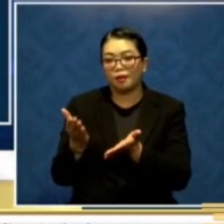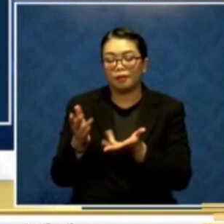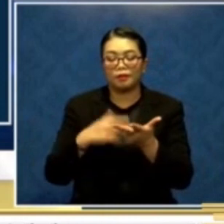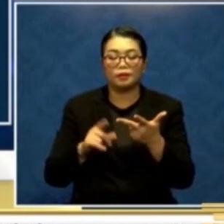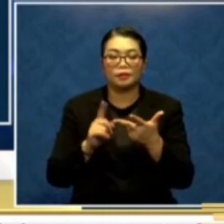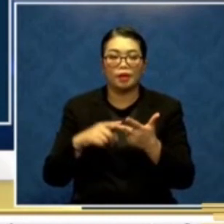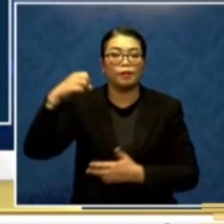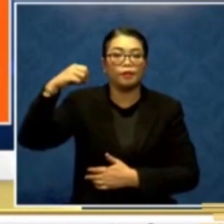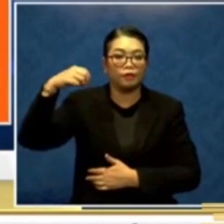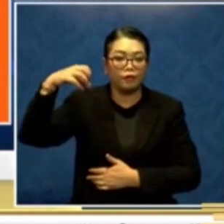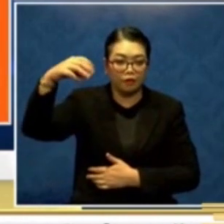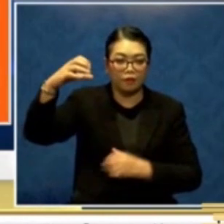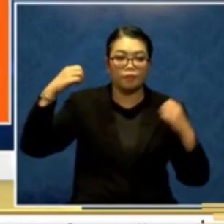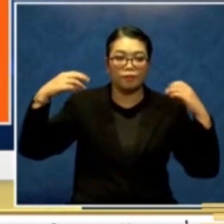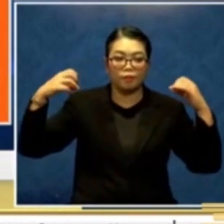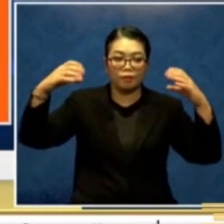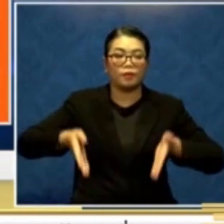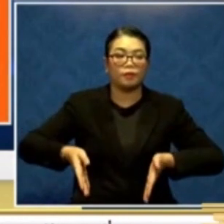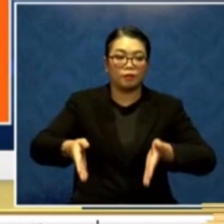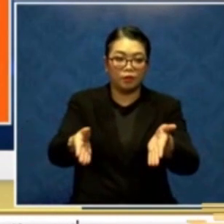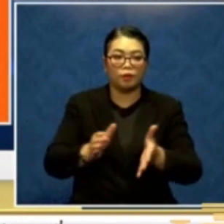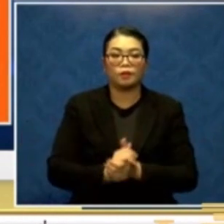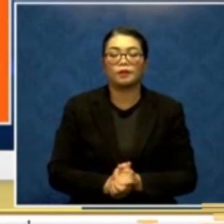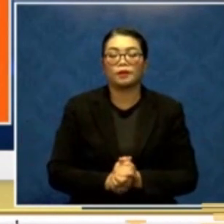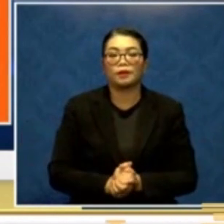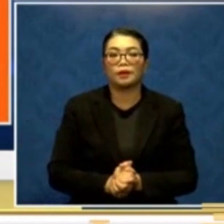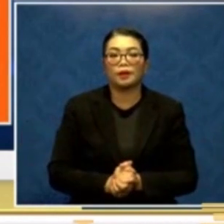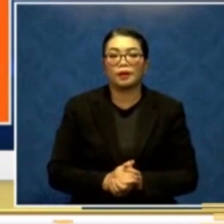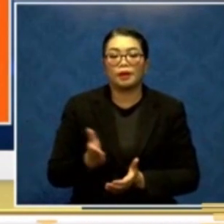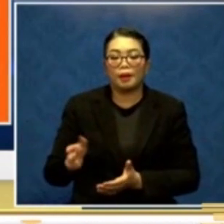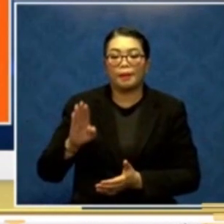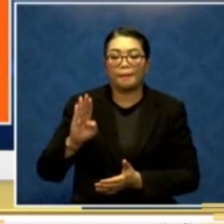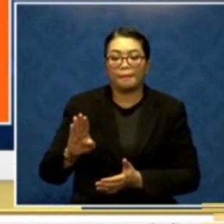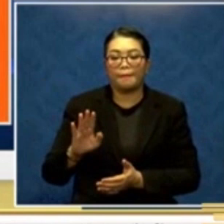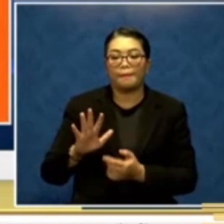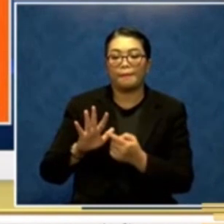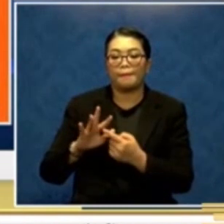ที่สามไฟสองสว่างเป็ช่งตลอดถนนได้แก่ถนนเพงเบ